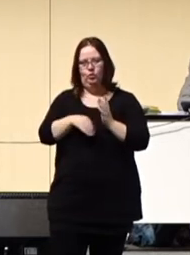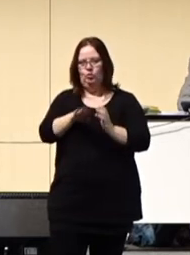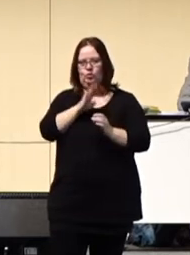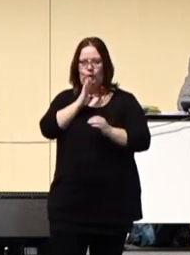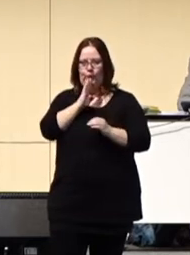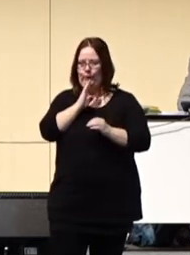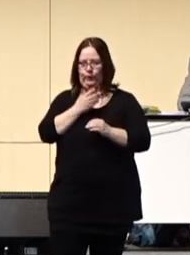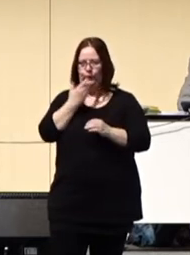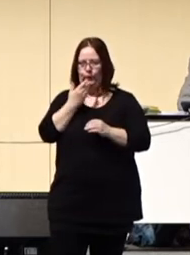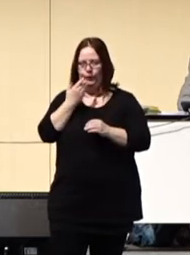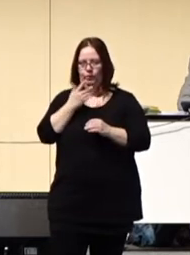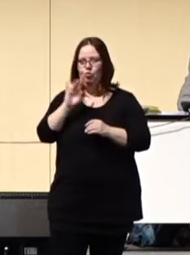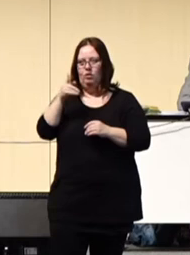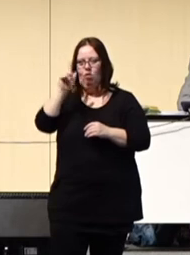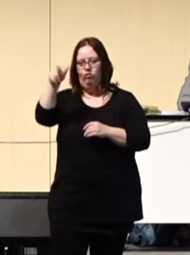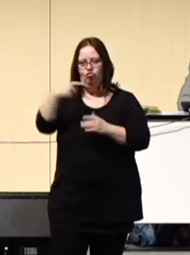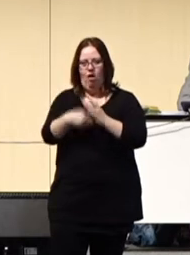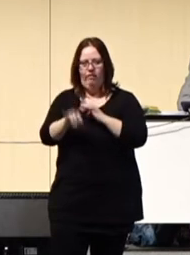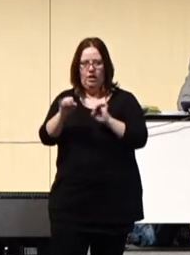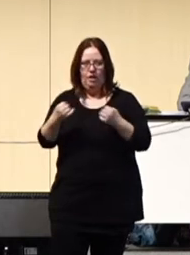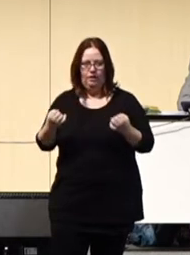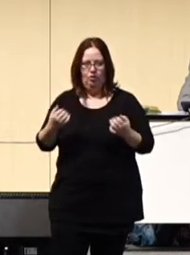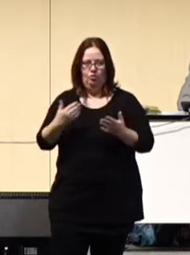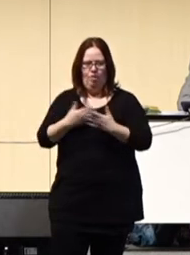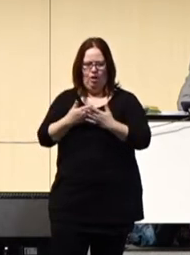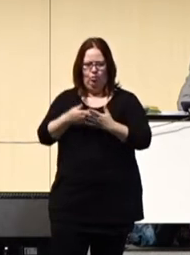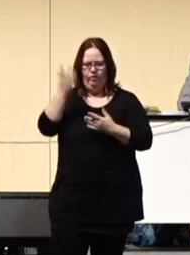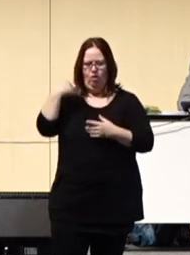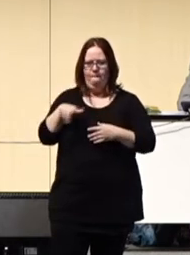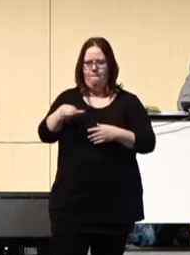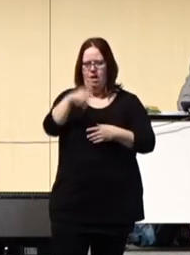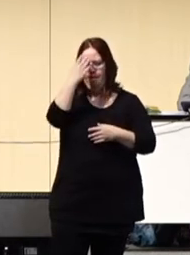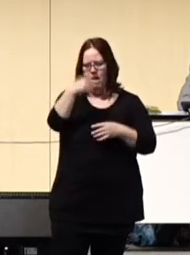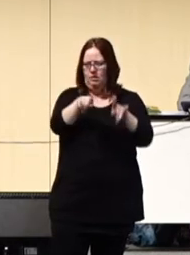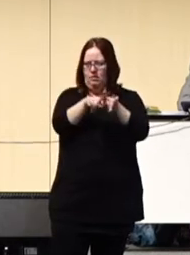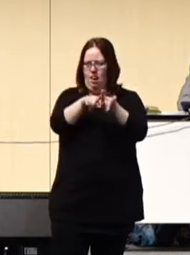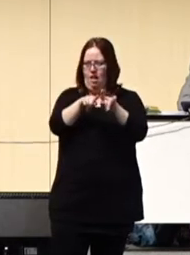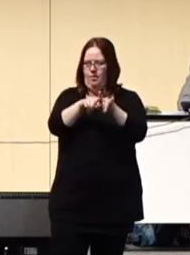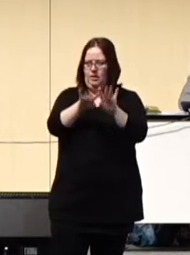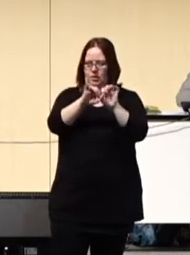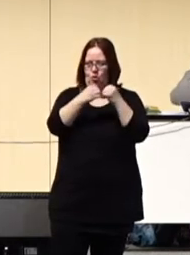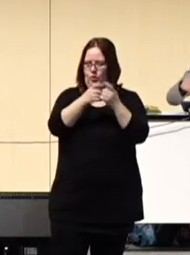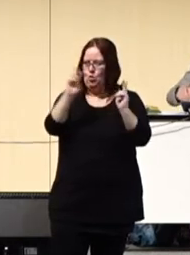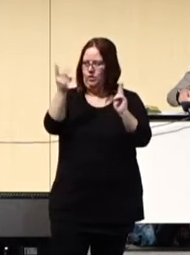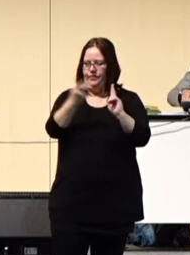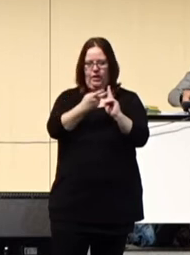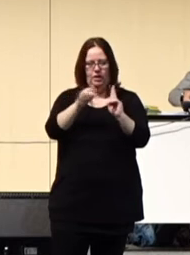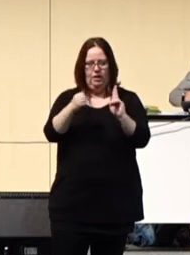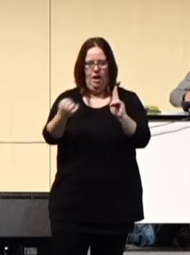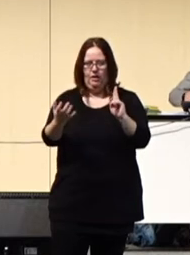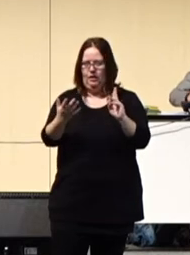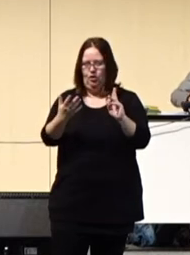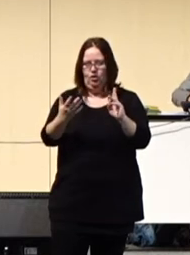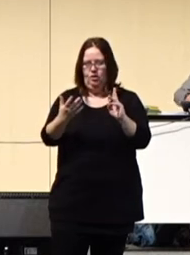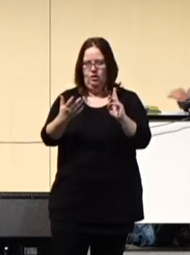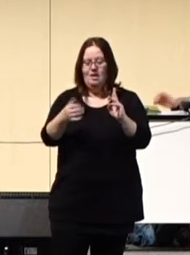nicht aus, um wie in der vergleichbaren Fall in der Vergangenheit eine Unzuverlässigkeit zu bescheinigen,